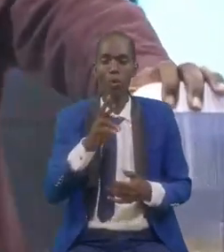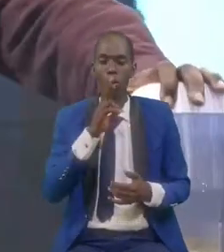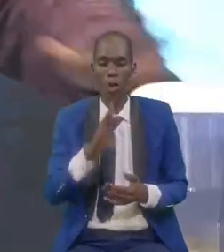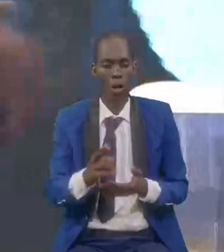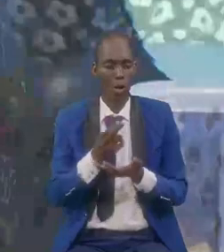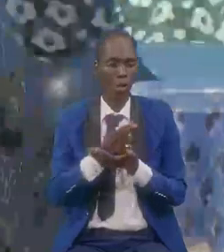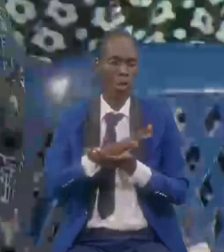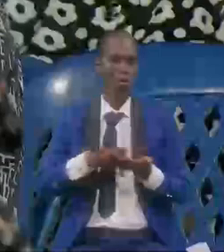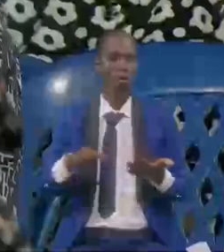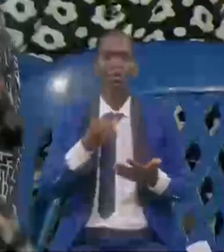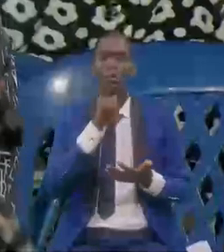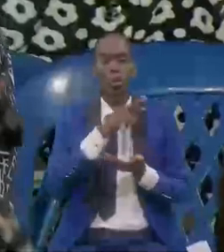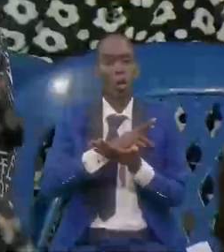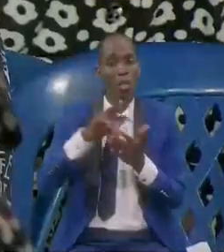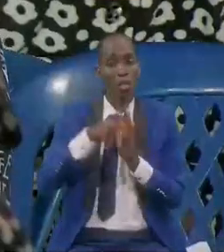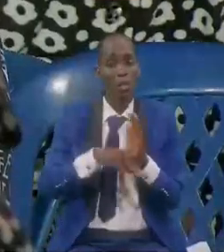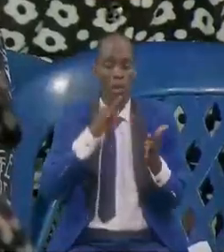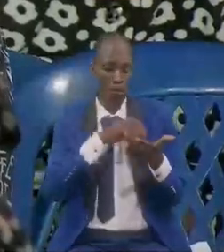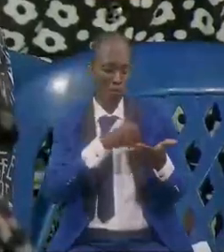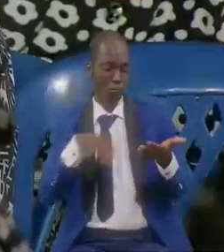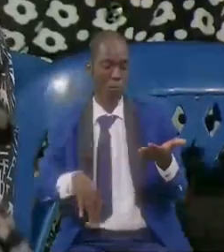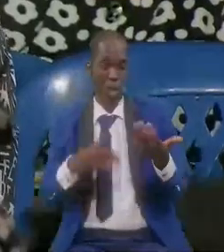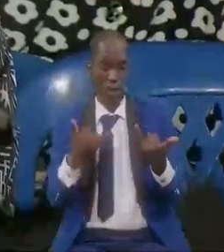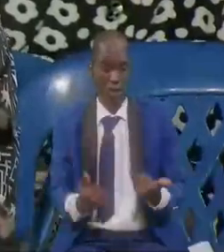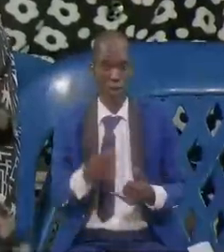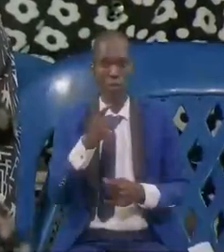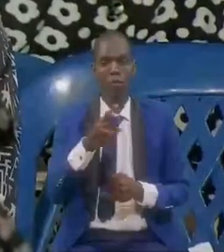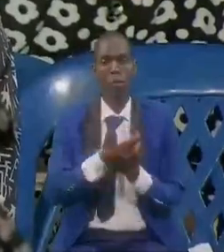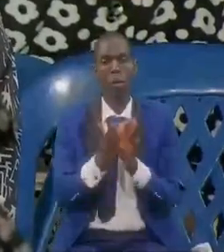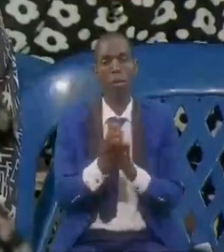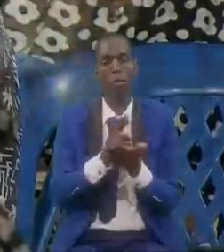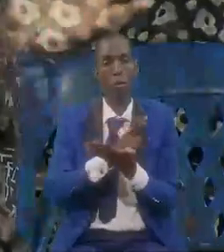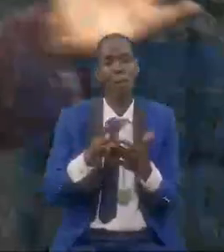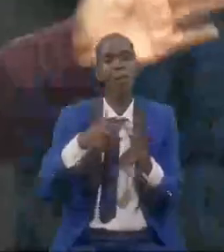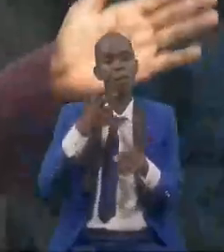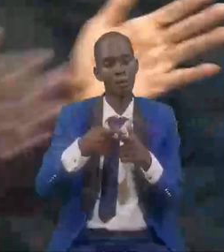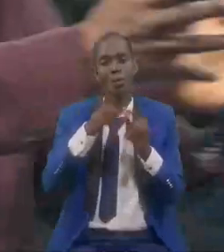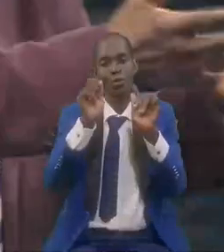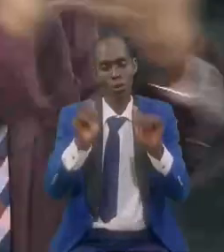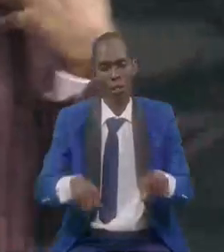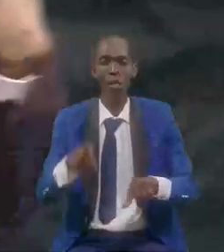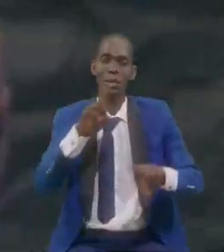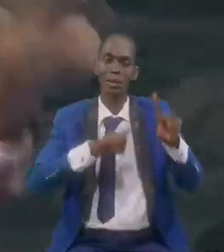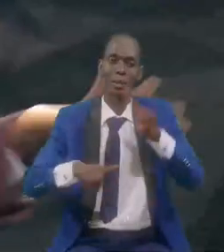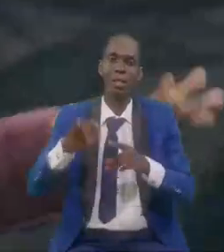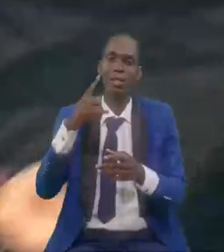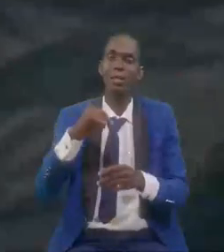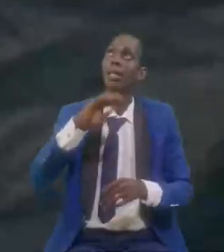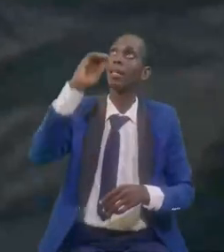l'injustice est ôtée. Maintenant tu es juste, c'est en ce moment que tu peux dire, oh la grâce source de